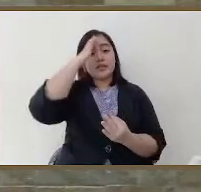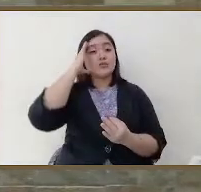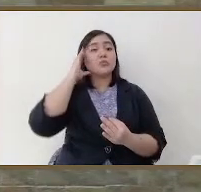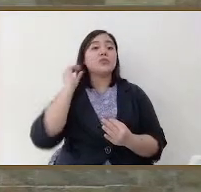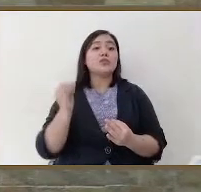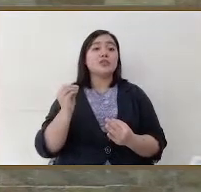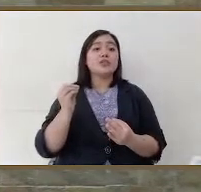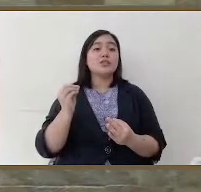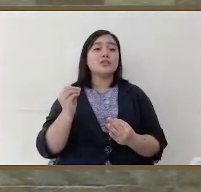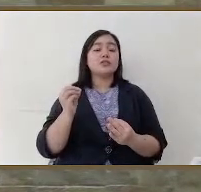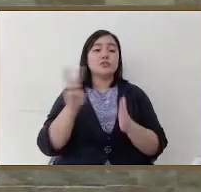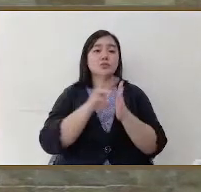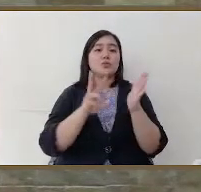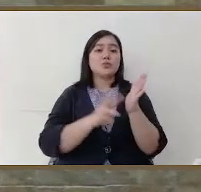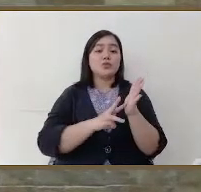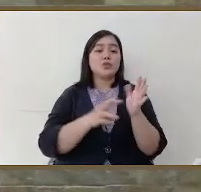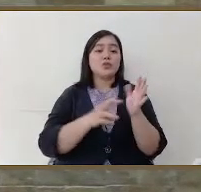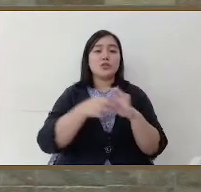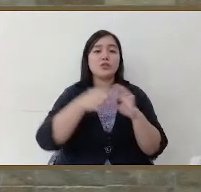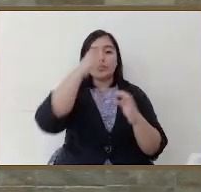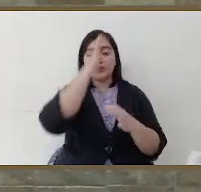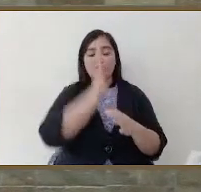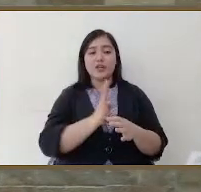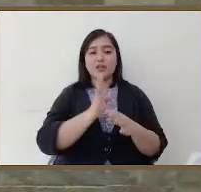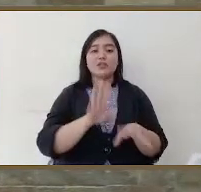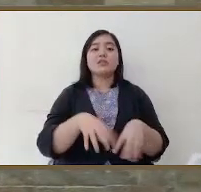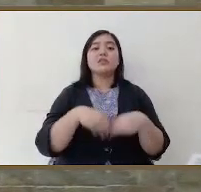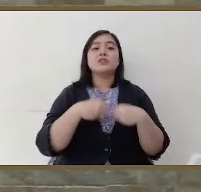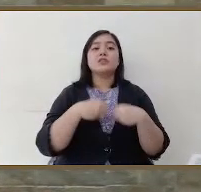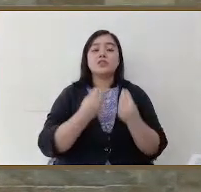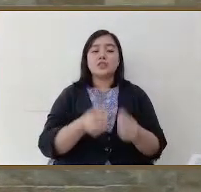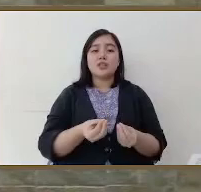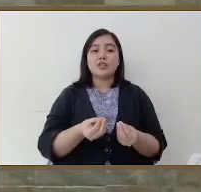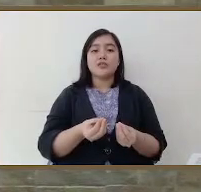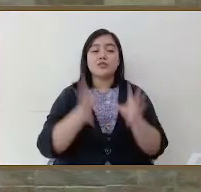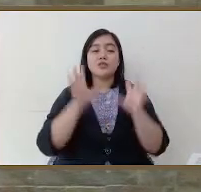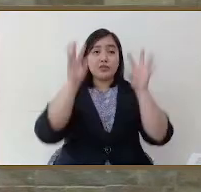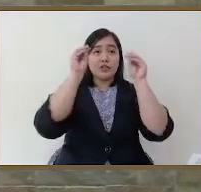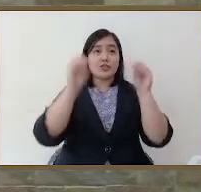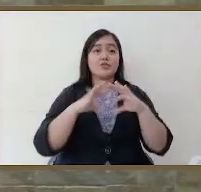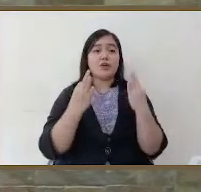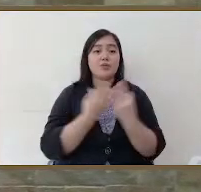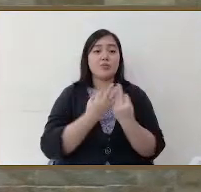Kapatid, ngayong gabi, sabi ni David,